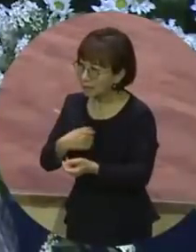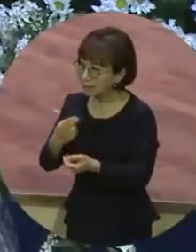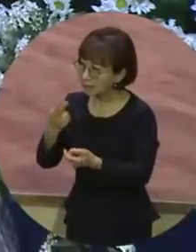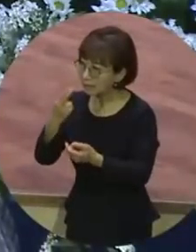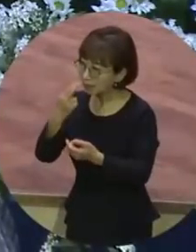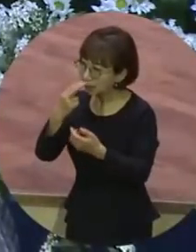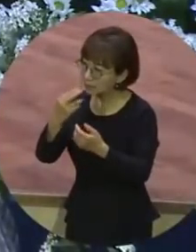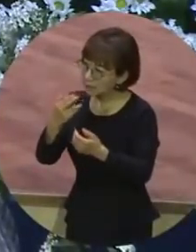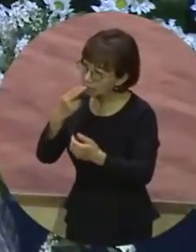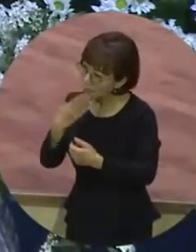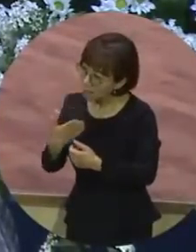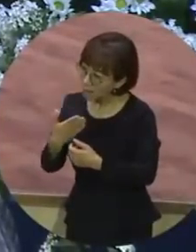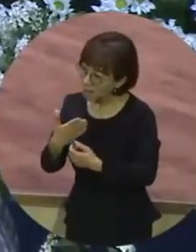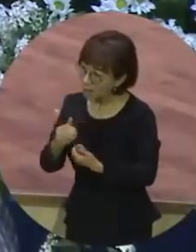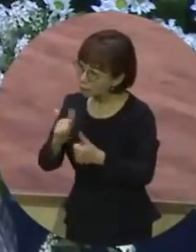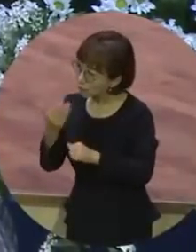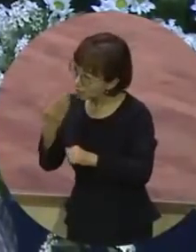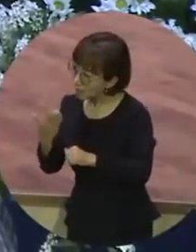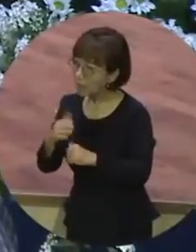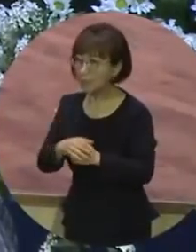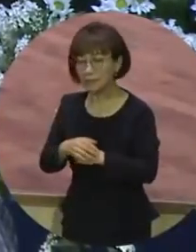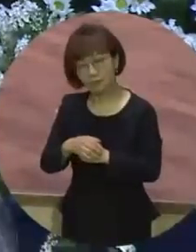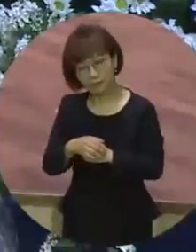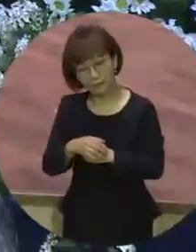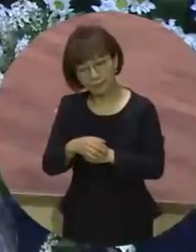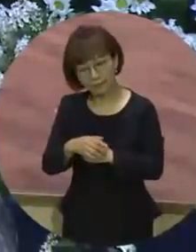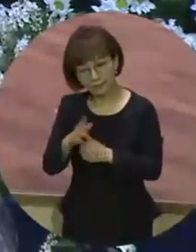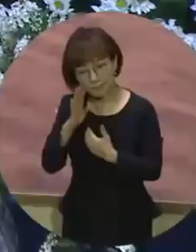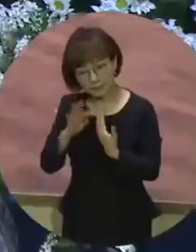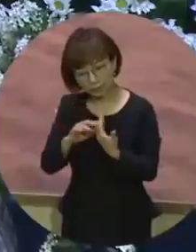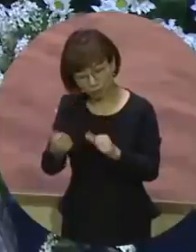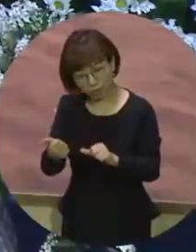생각해라. 천국 갈 거냐 지옥 갈 거냐.